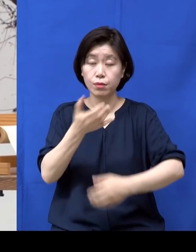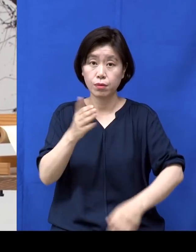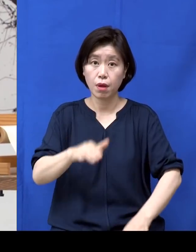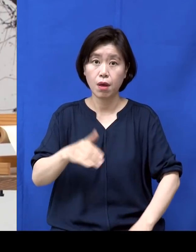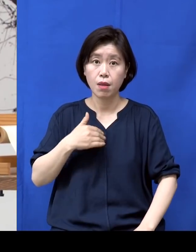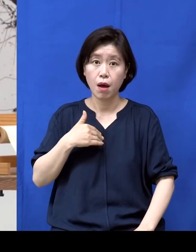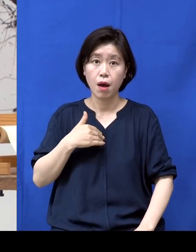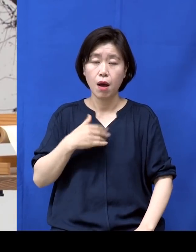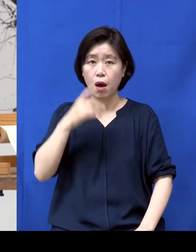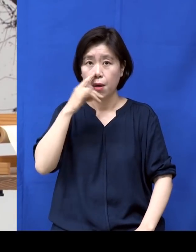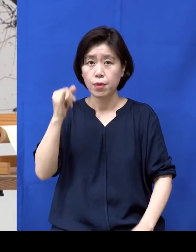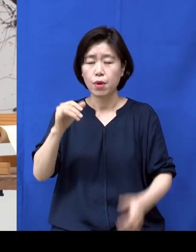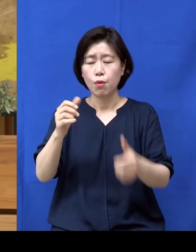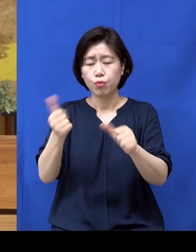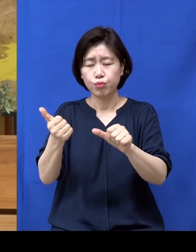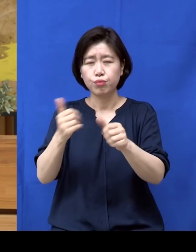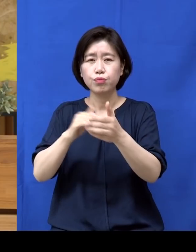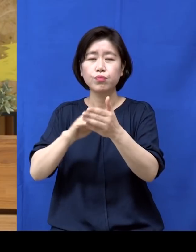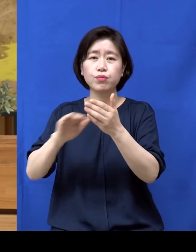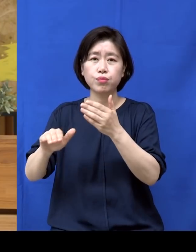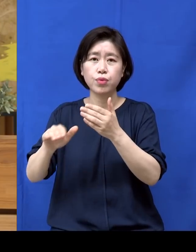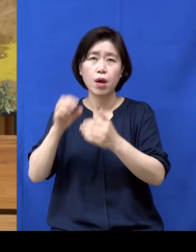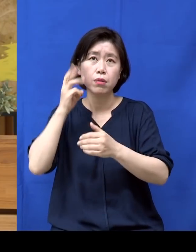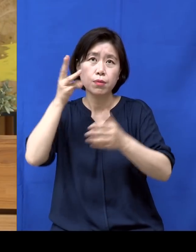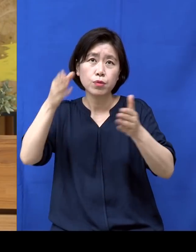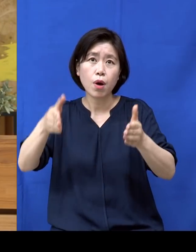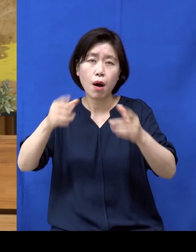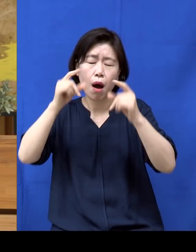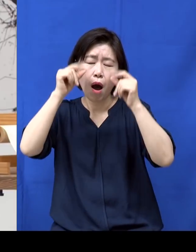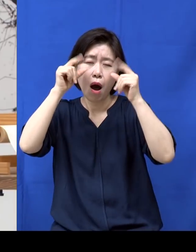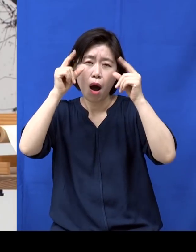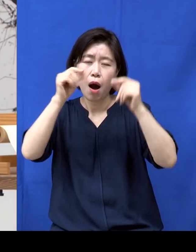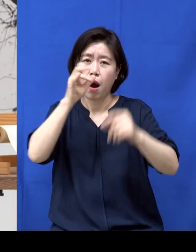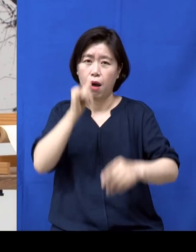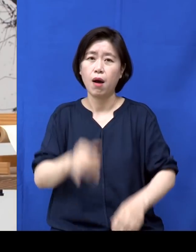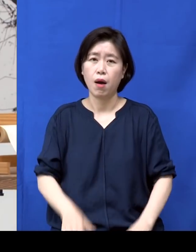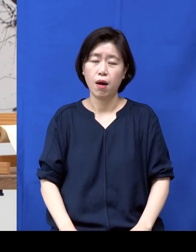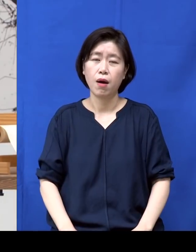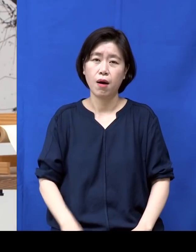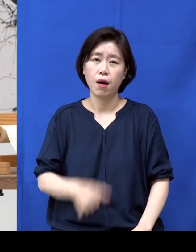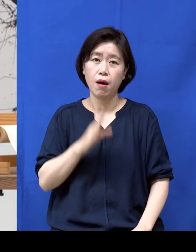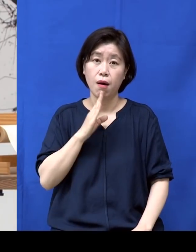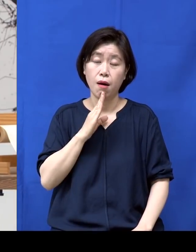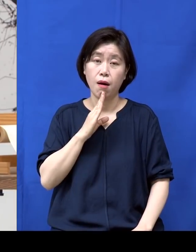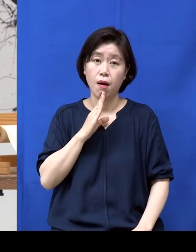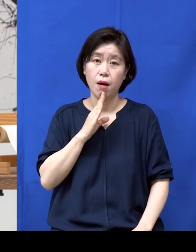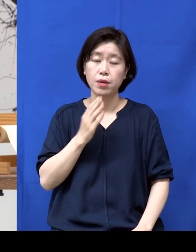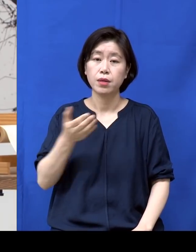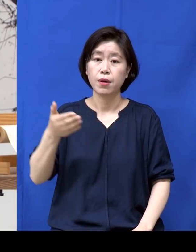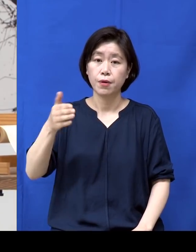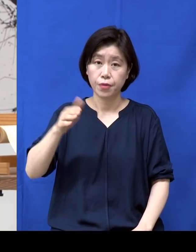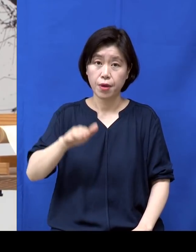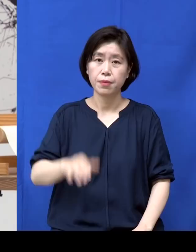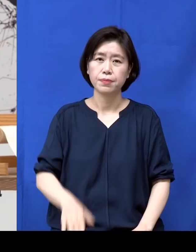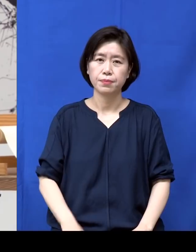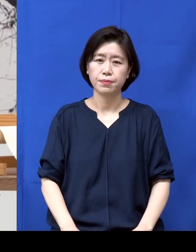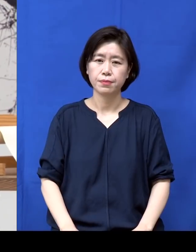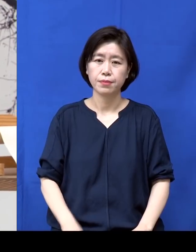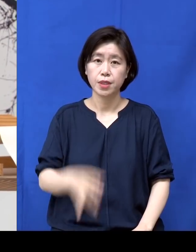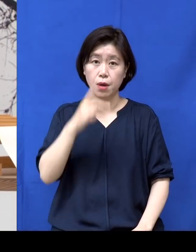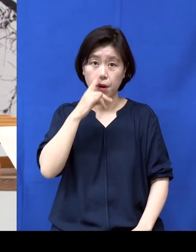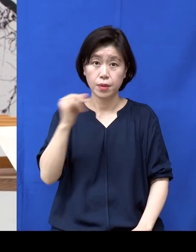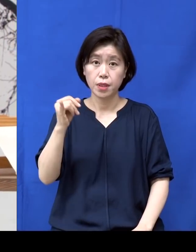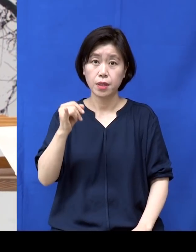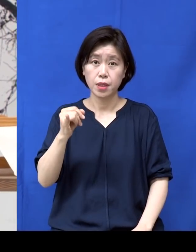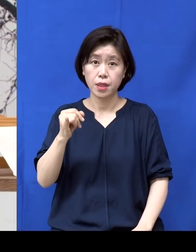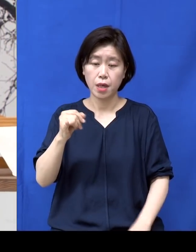내내 제가 잠을 못 잤어요. 네. 잠이 많았죠. 그렇겠죠. 완전히 그냥 제가 뜬 눈으로 계속 밤을 새고 있었는데 어머니 유골함을